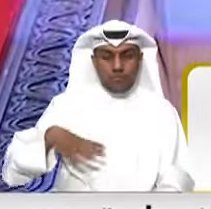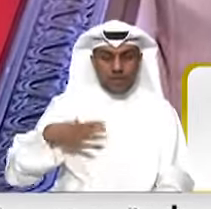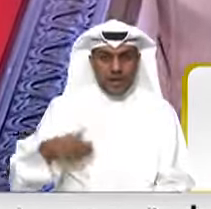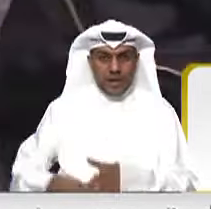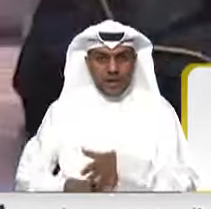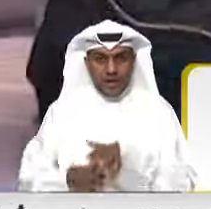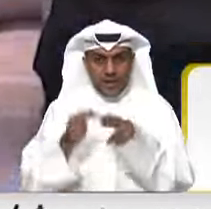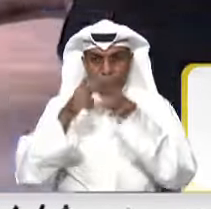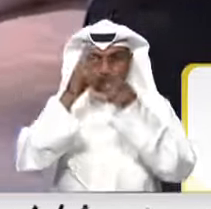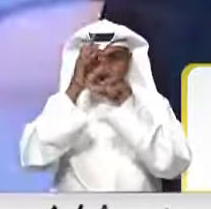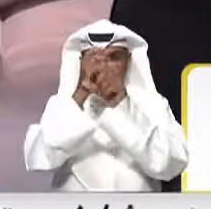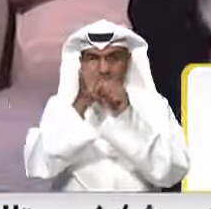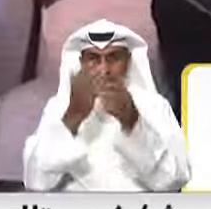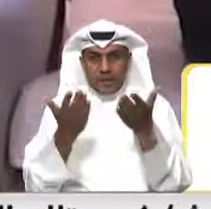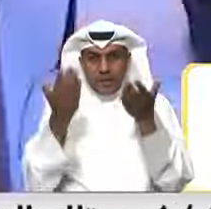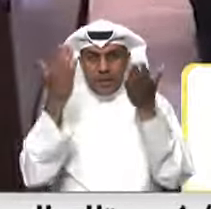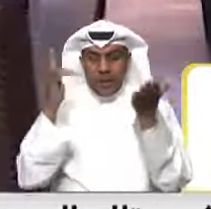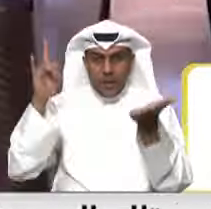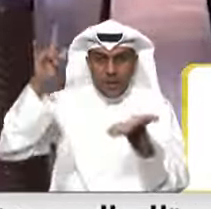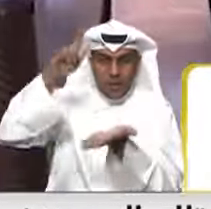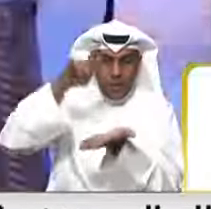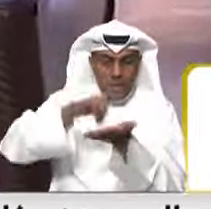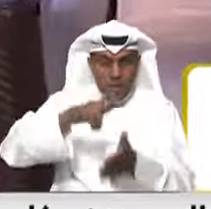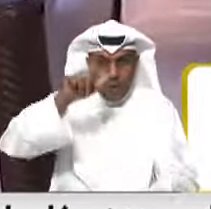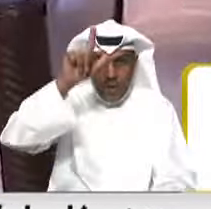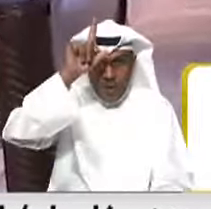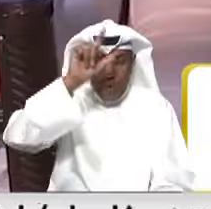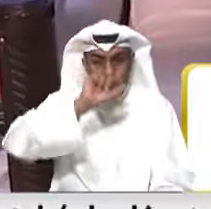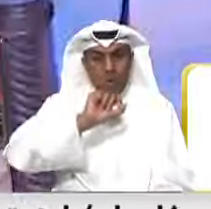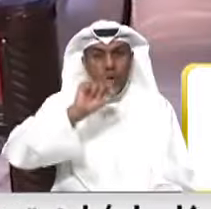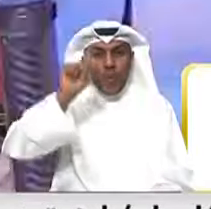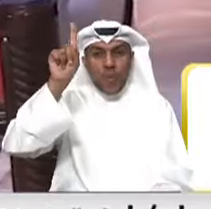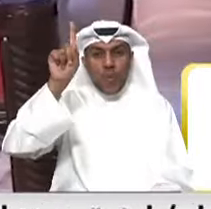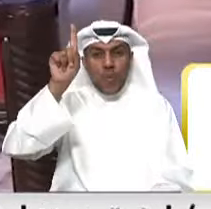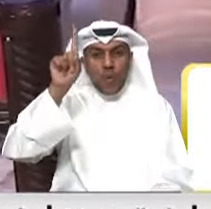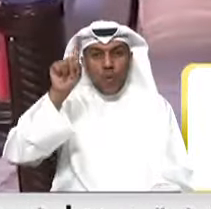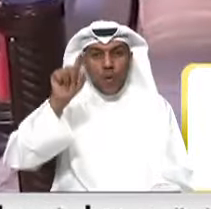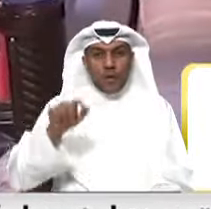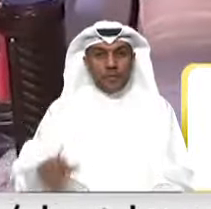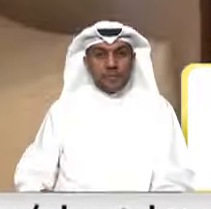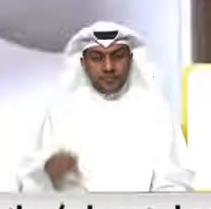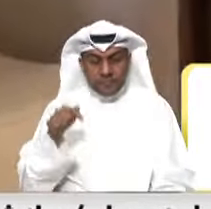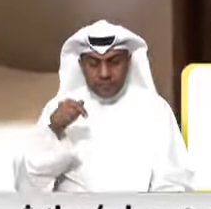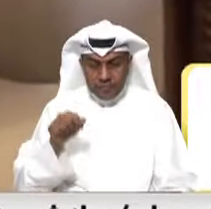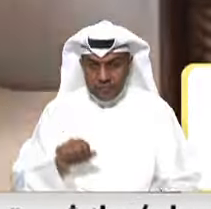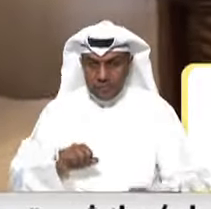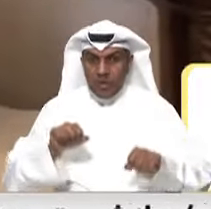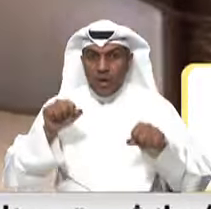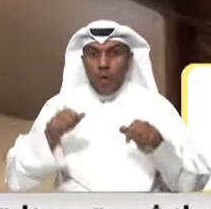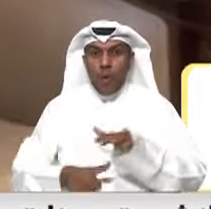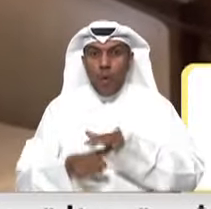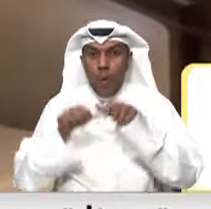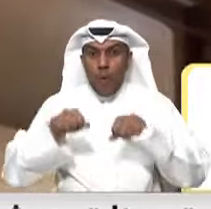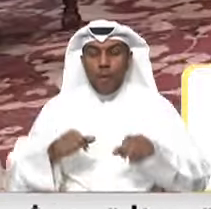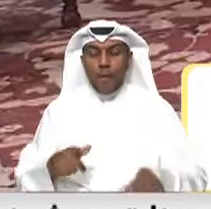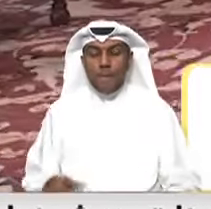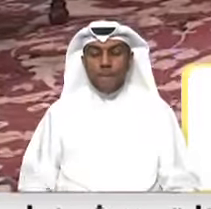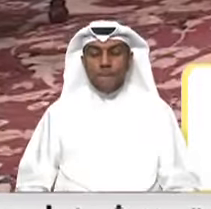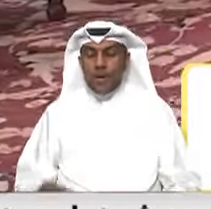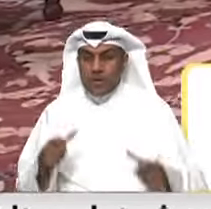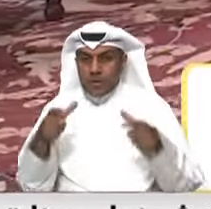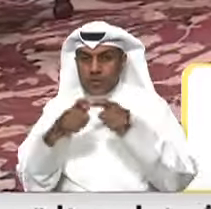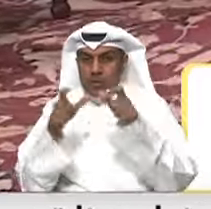لحضره صاحب السمو امير البلاد الى الاردن منذ توليه مقاليد الحكم لاهميه القضايا الثنائيه